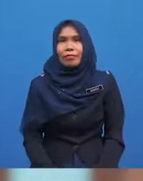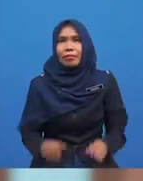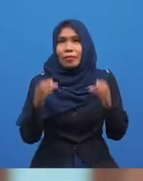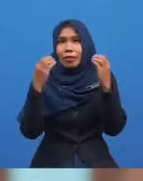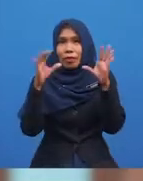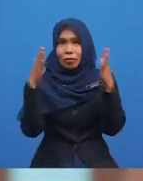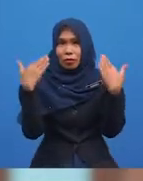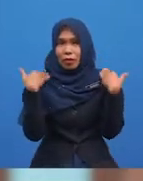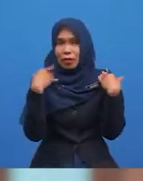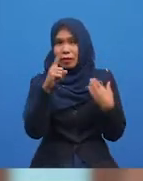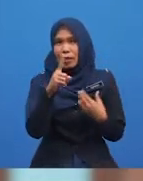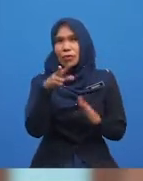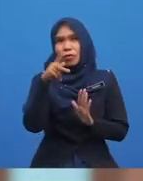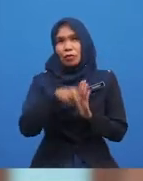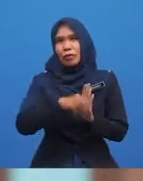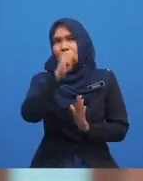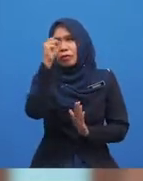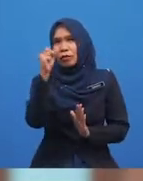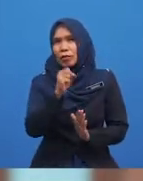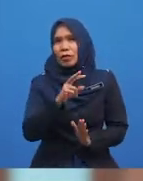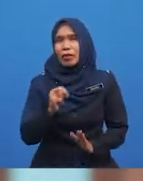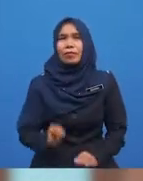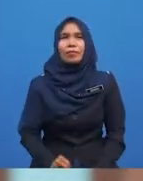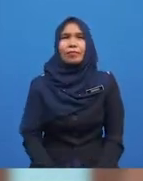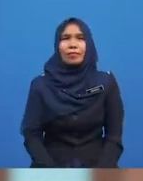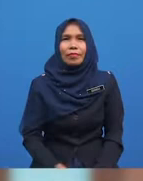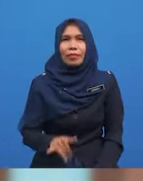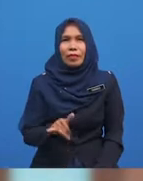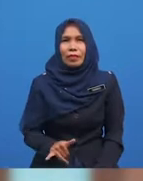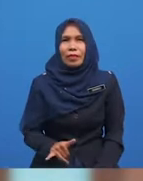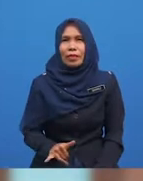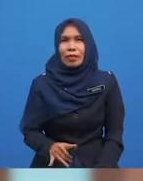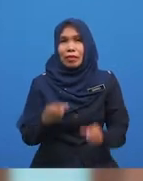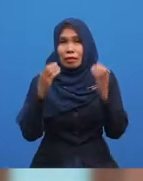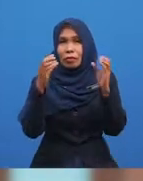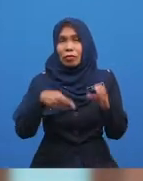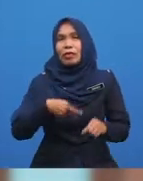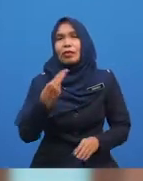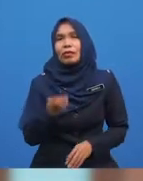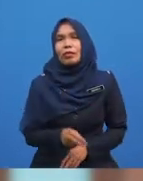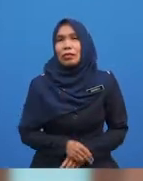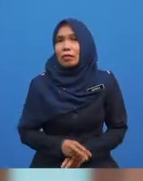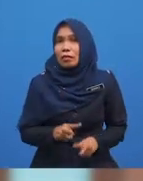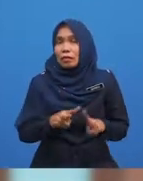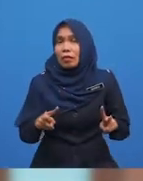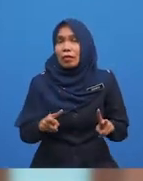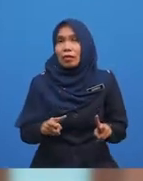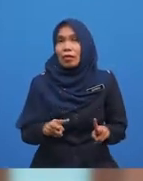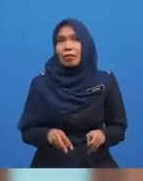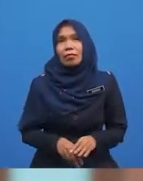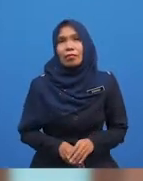Cikgu ada satu persoalan yang cikgu rasa sangat menarik untuk